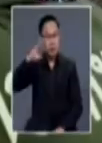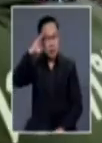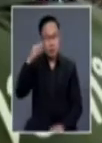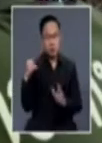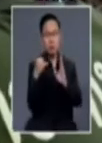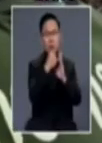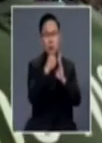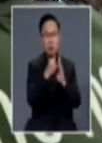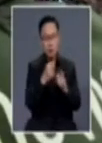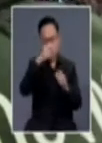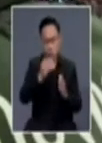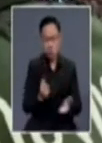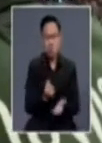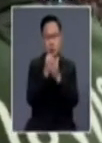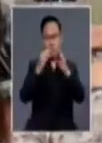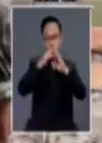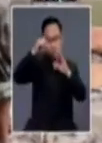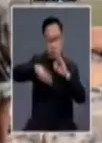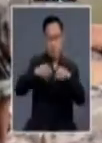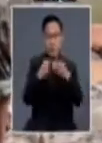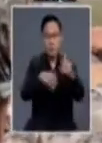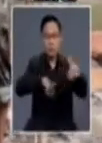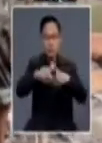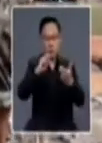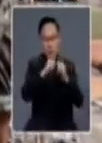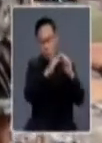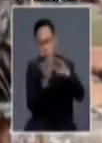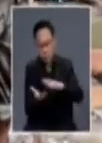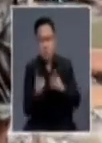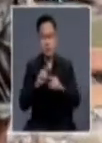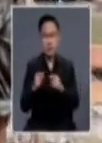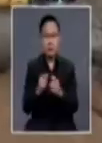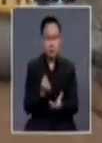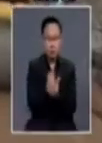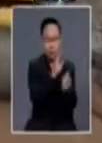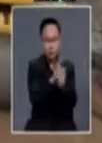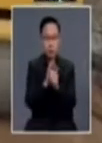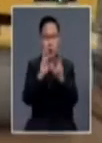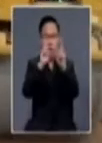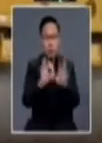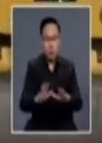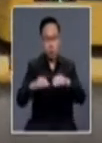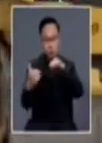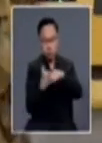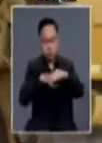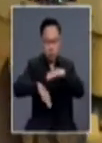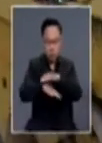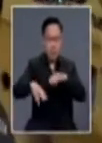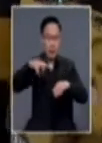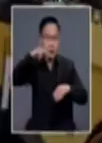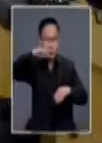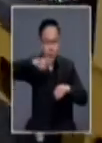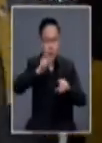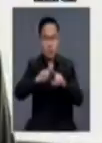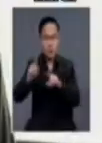วัดดำเนินการซ่อมแซมและสร้างบ้านประชาชนที่เสียหายตลอดจนการฟื้นฟูระบบสาธารณูปโภคทำให้ประชาชนส